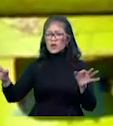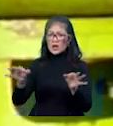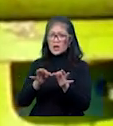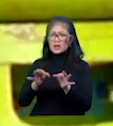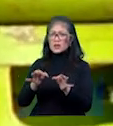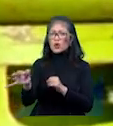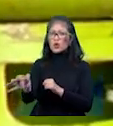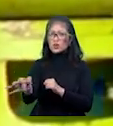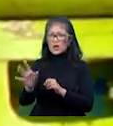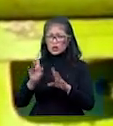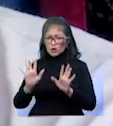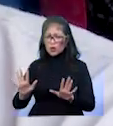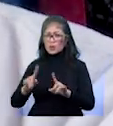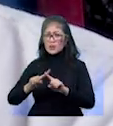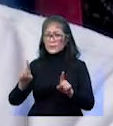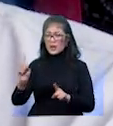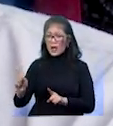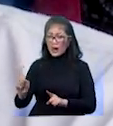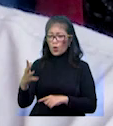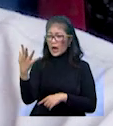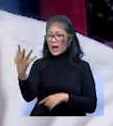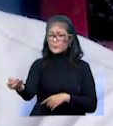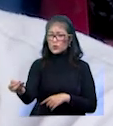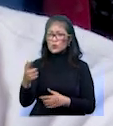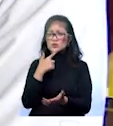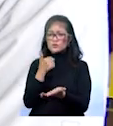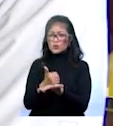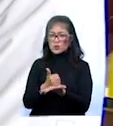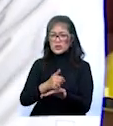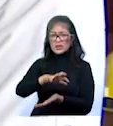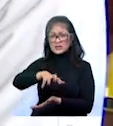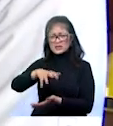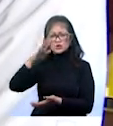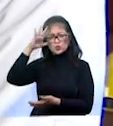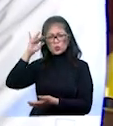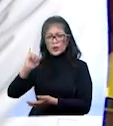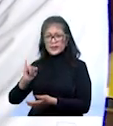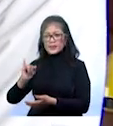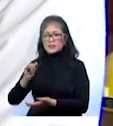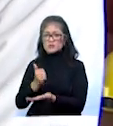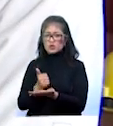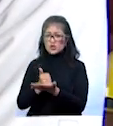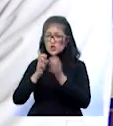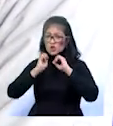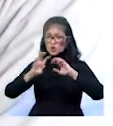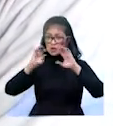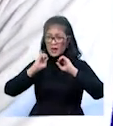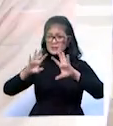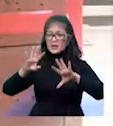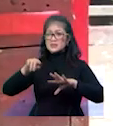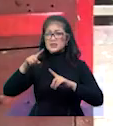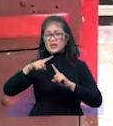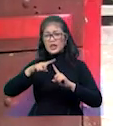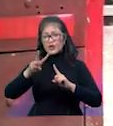pelosok-pelosok malah belum kebagian sosialisasinya tetap banyak ini iklan di TV atau lebih baik sih